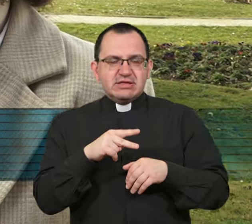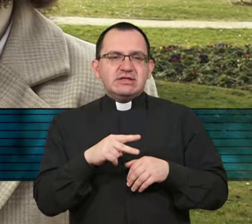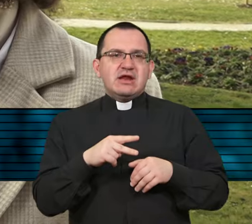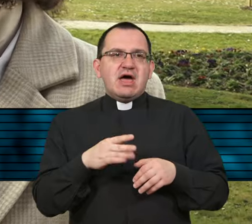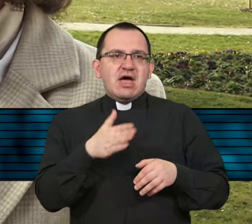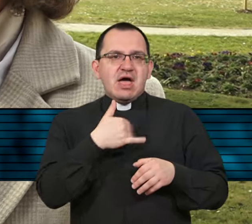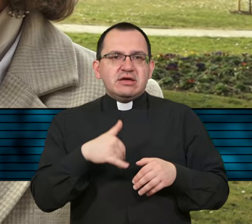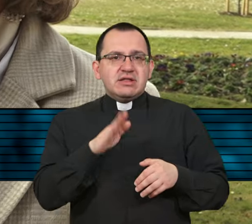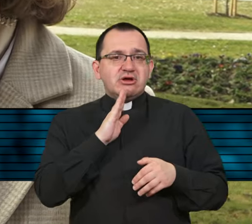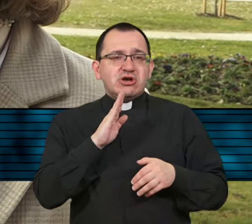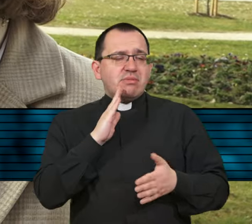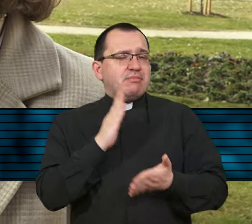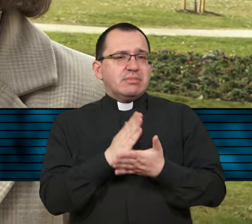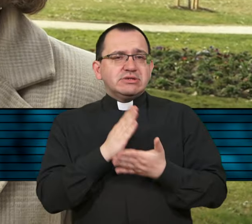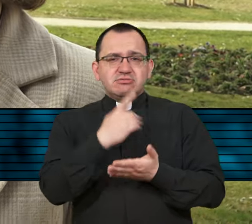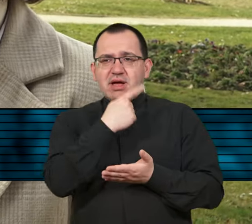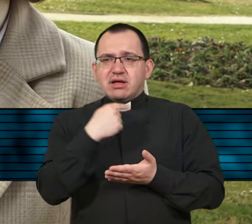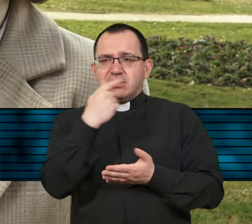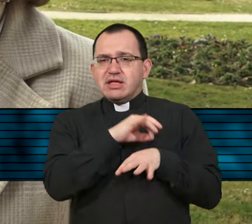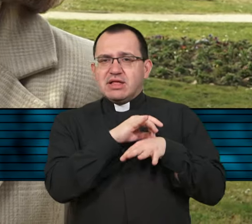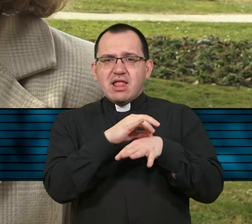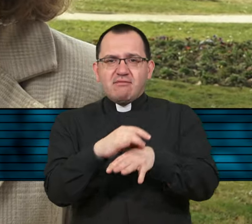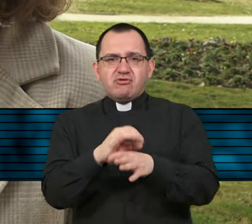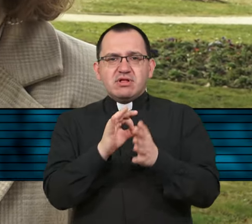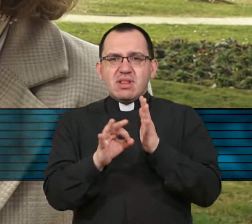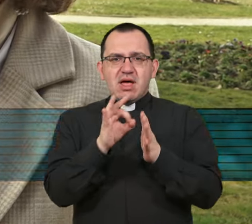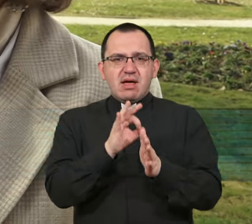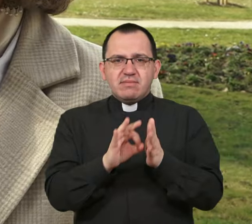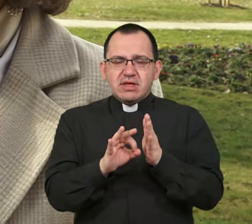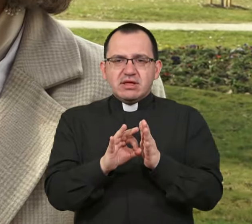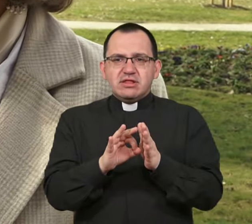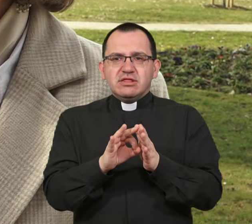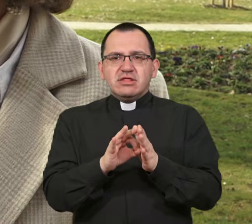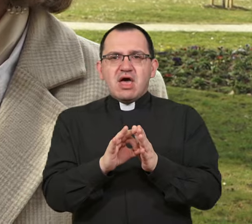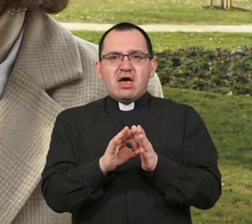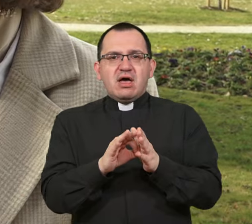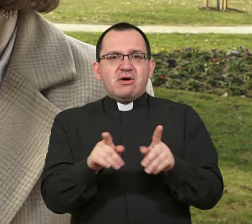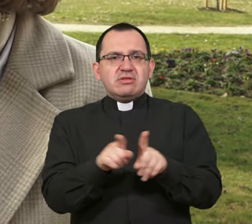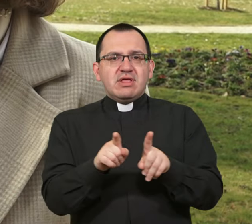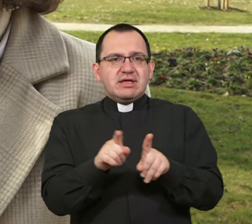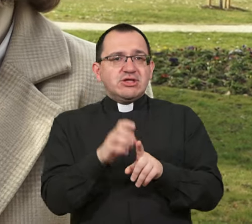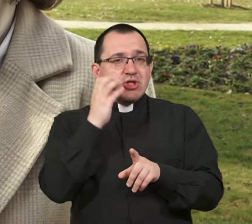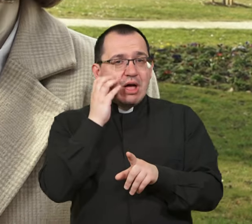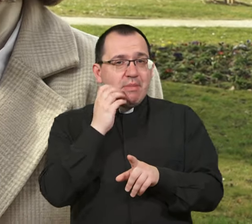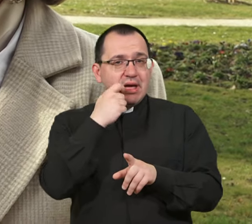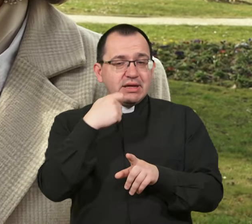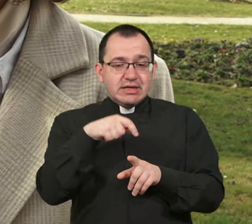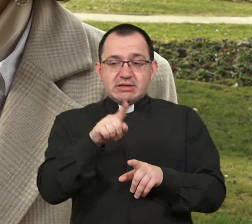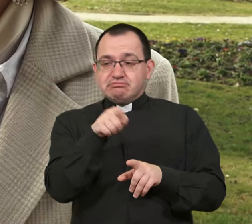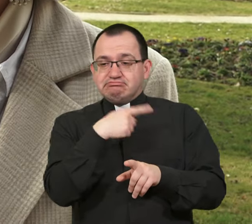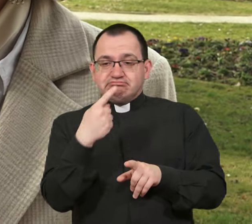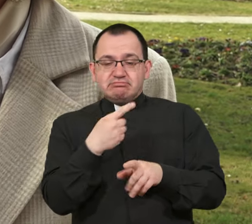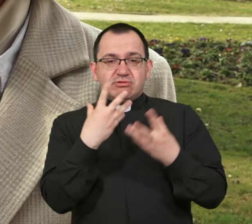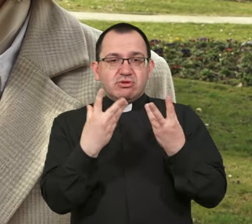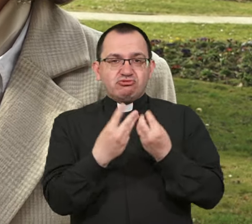nas je uvijek svake nedjelje vodila na misu. To su bili još i njezini roditelji koji su uvijek bili uz nju. I mi smo svi zajedno, kao jedna